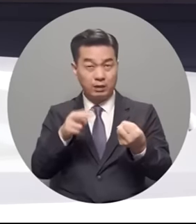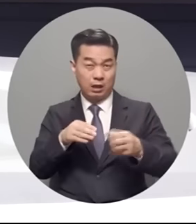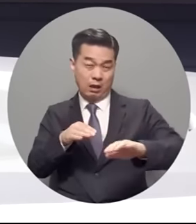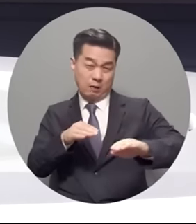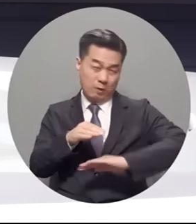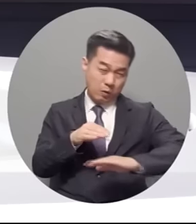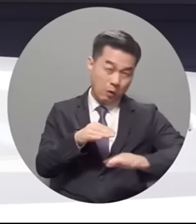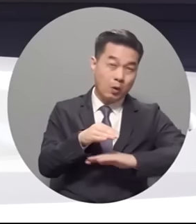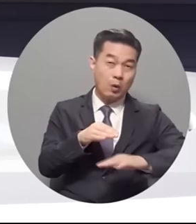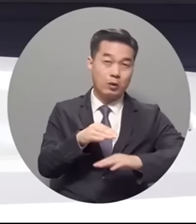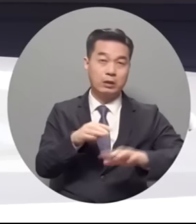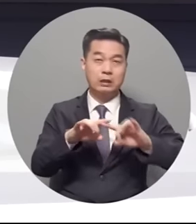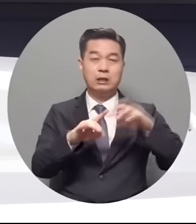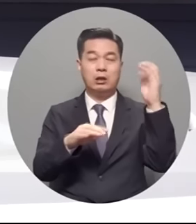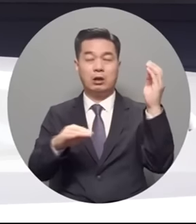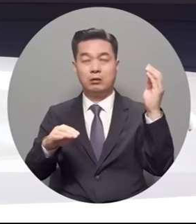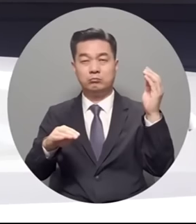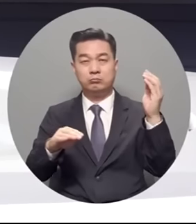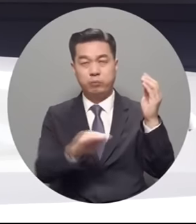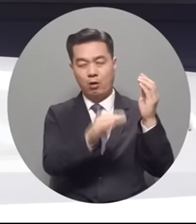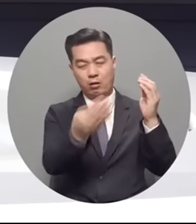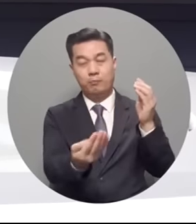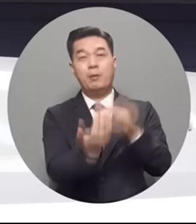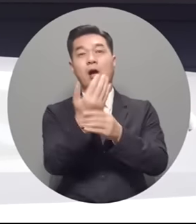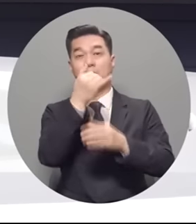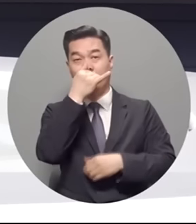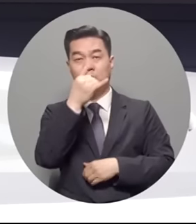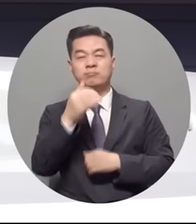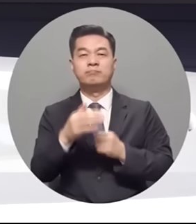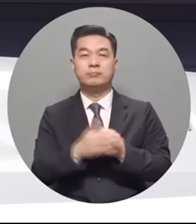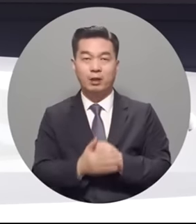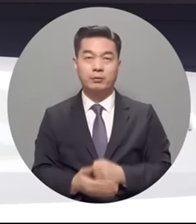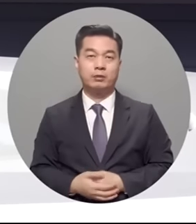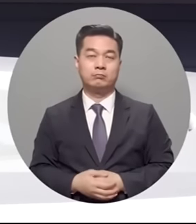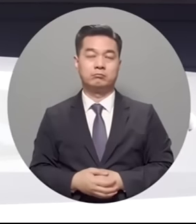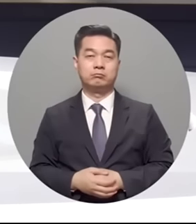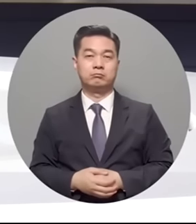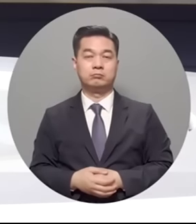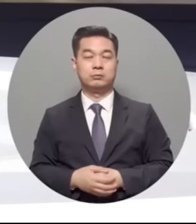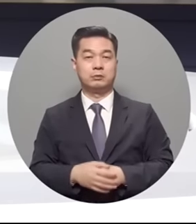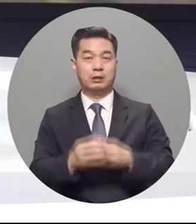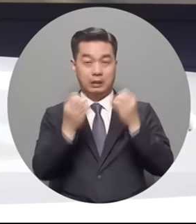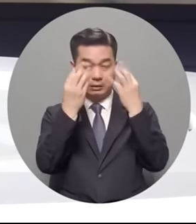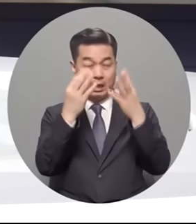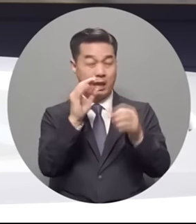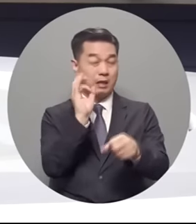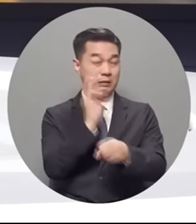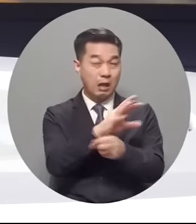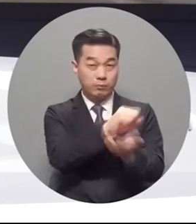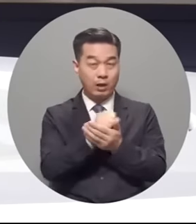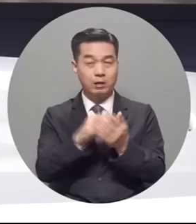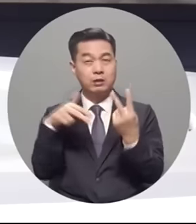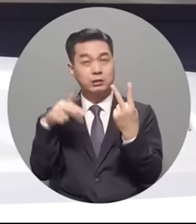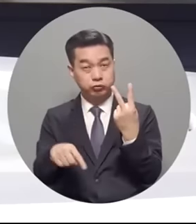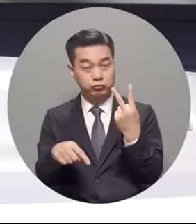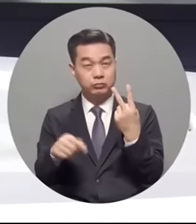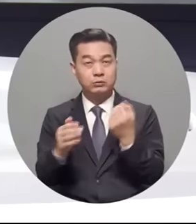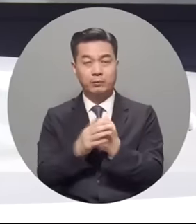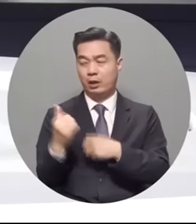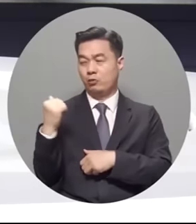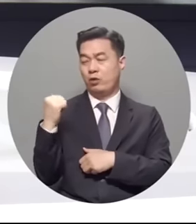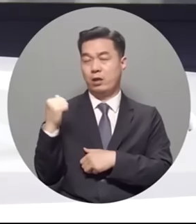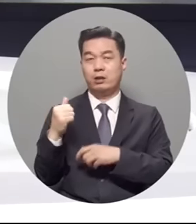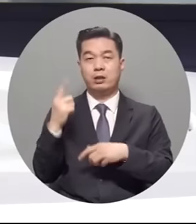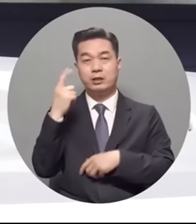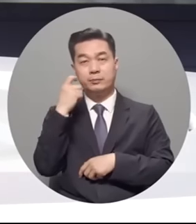질주하다가 전복되는 사고가 있었습니다. 출고된 지 두 주밖에 되지 않은 신차였는데 뒷좌석에는